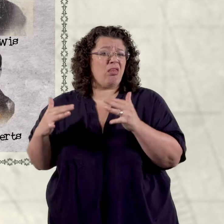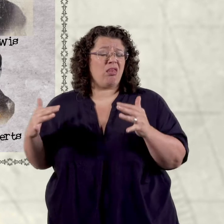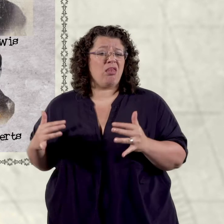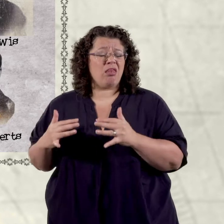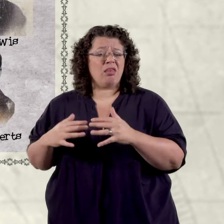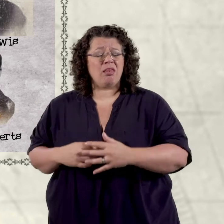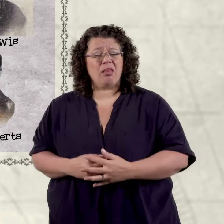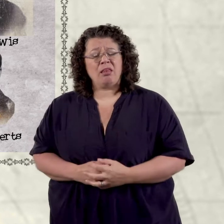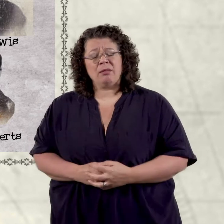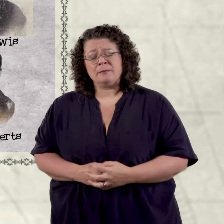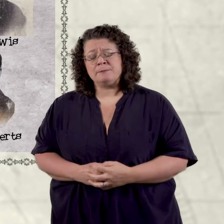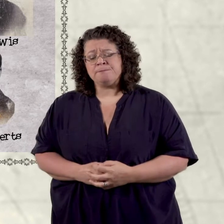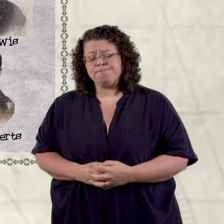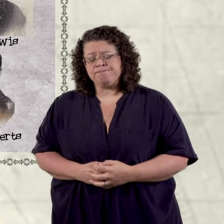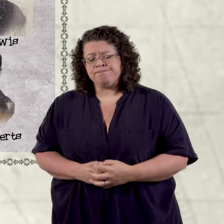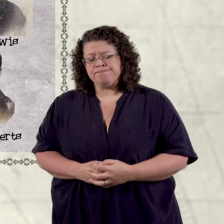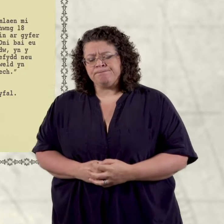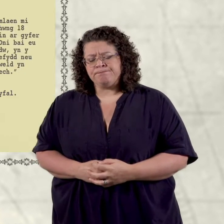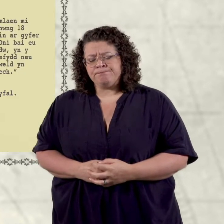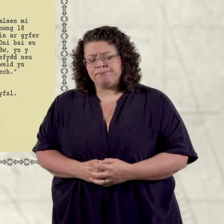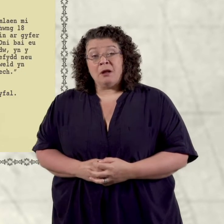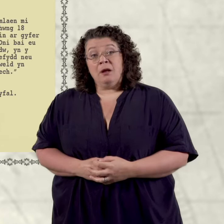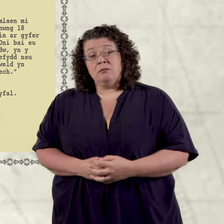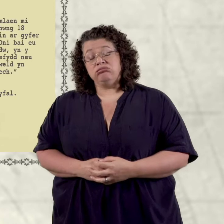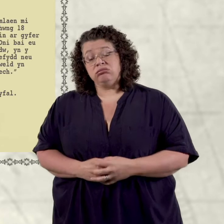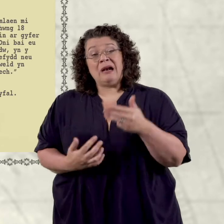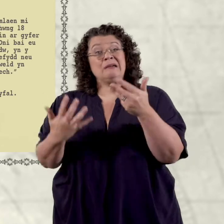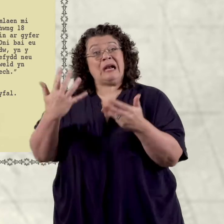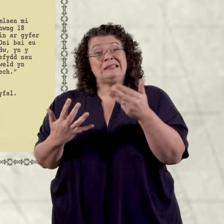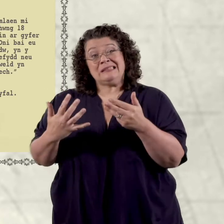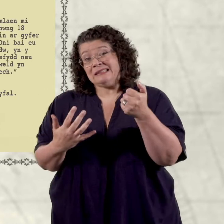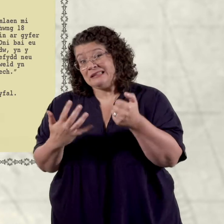Ac yn 1916, mi ddigwyddodd hyn.